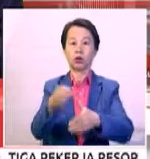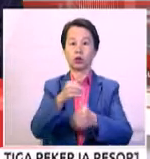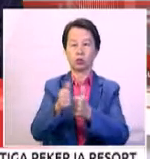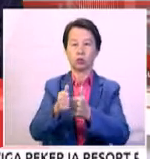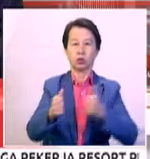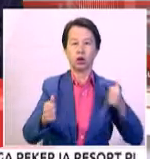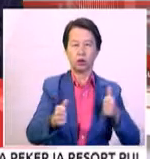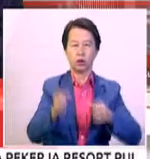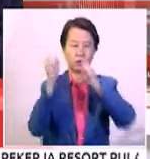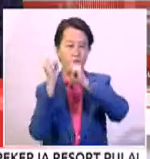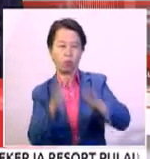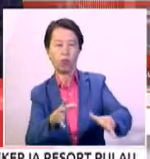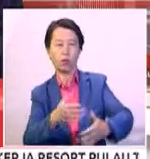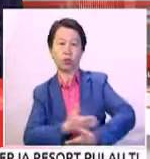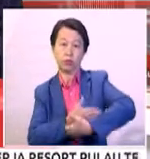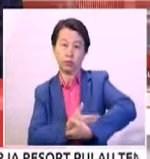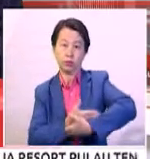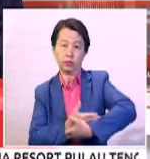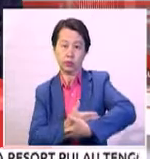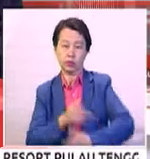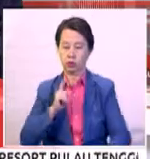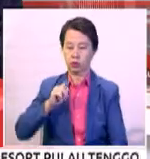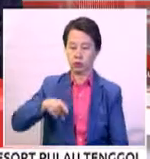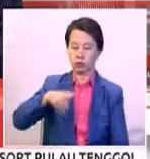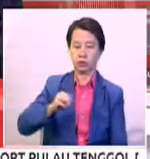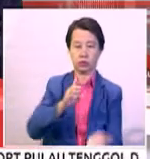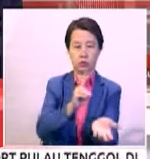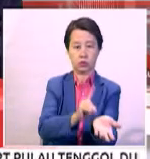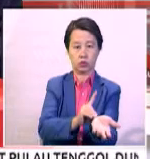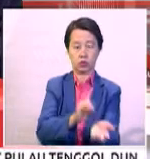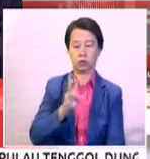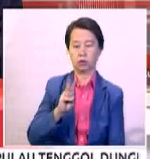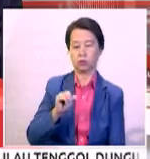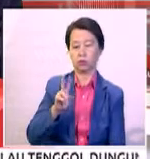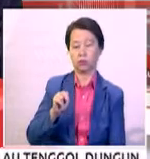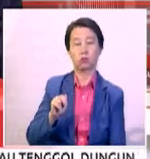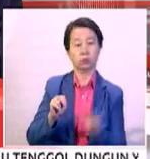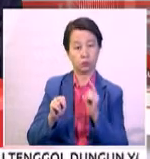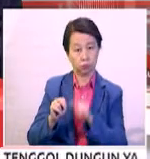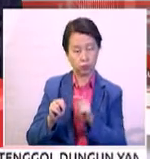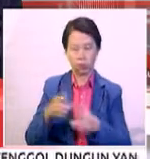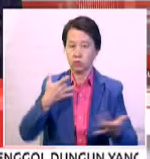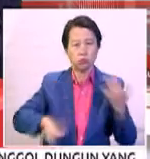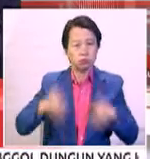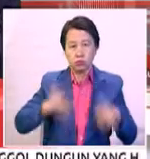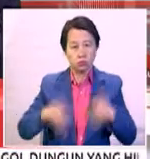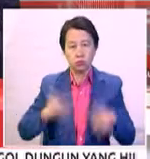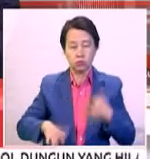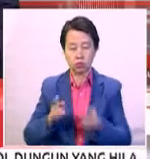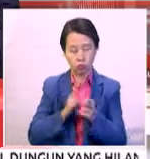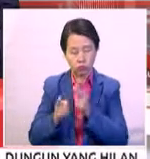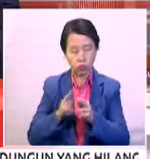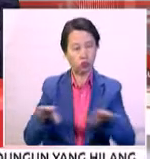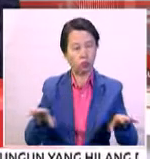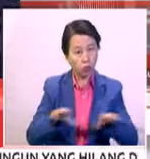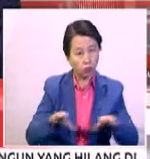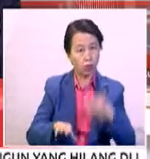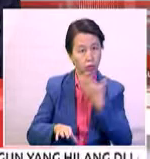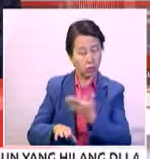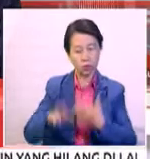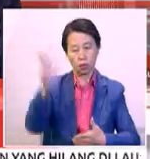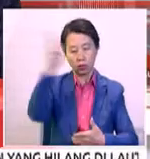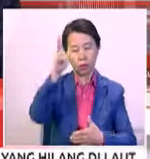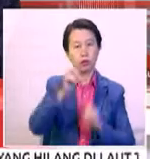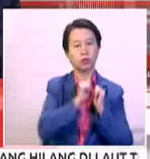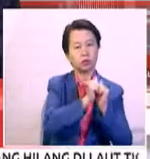mengelak pembuangan bayi. Timbalan Perdana Menteri Datuk Seri Dr. Wan Aziz Zawan Ismail menafikan usaha giat yang dilakukan